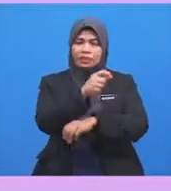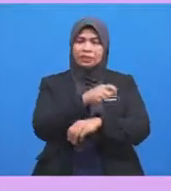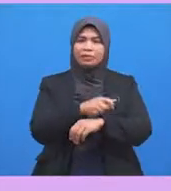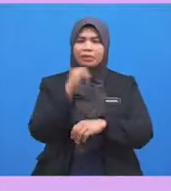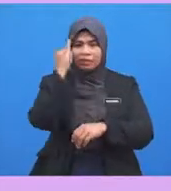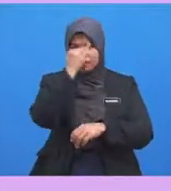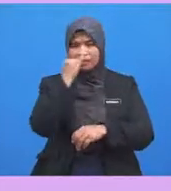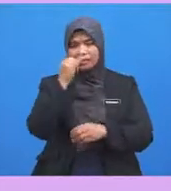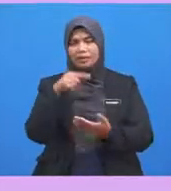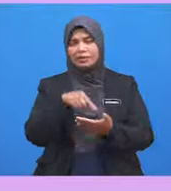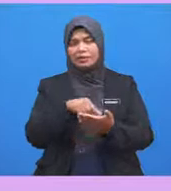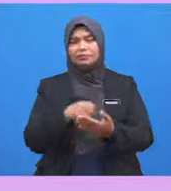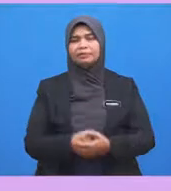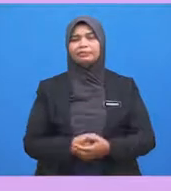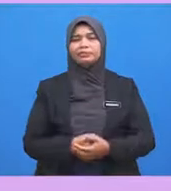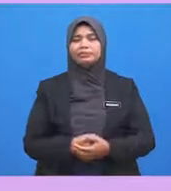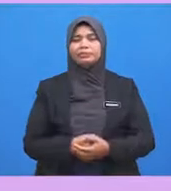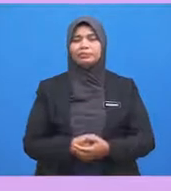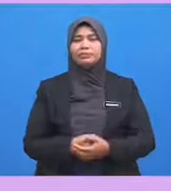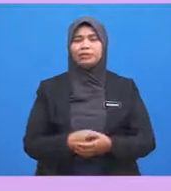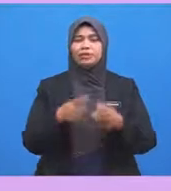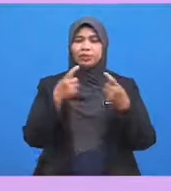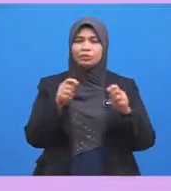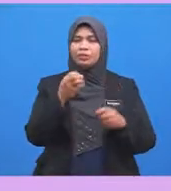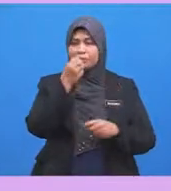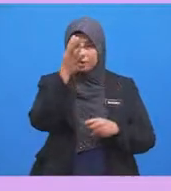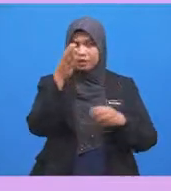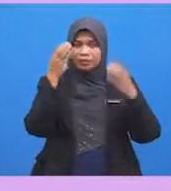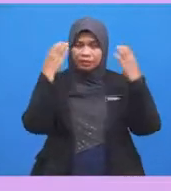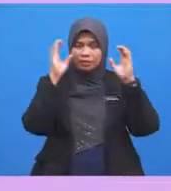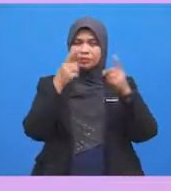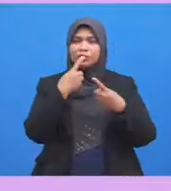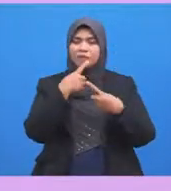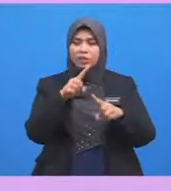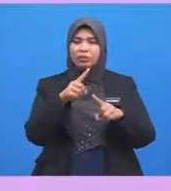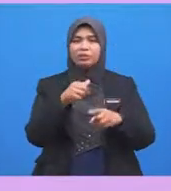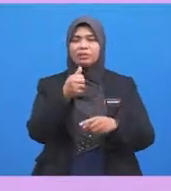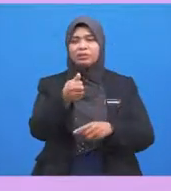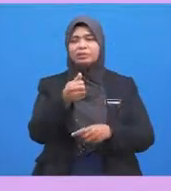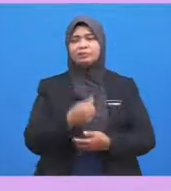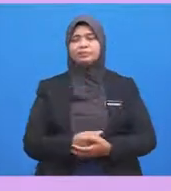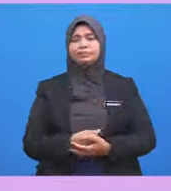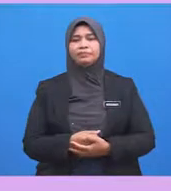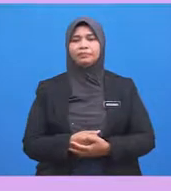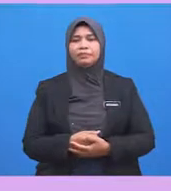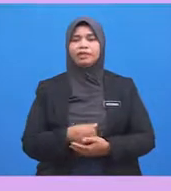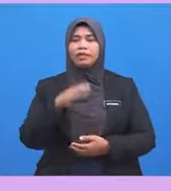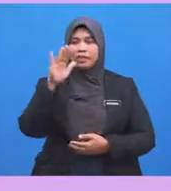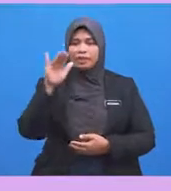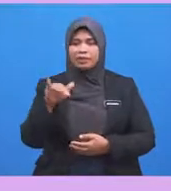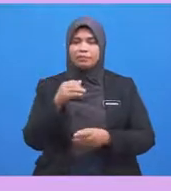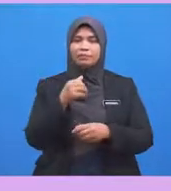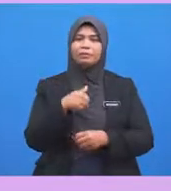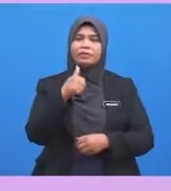ini? Murid-murid, cuba memberitahu cikgu jawapan kamu. Ya,